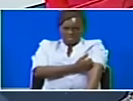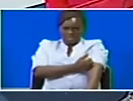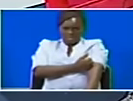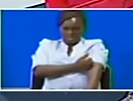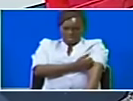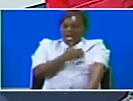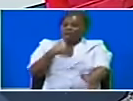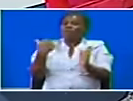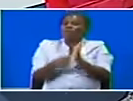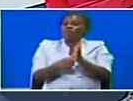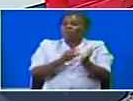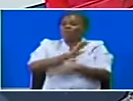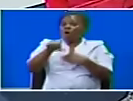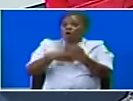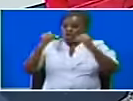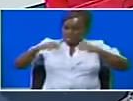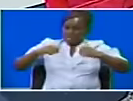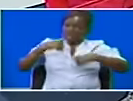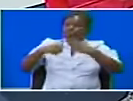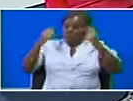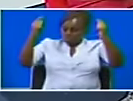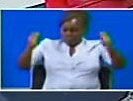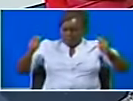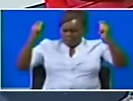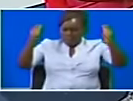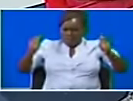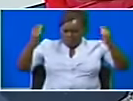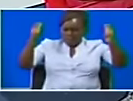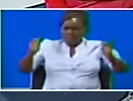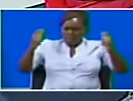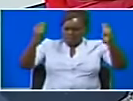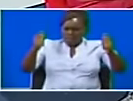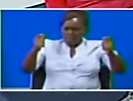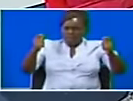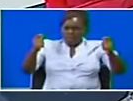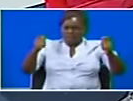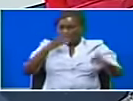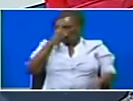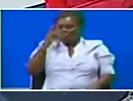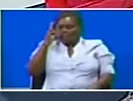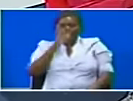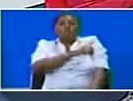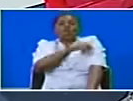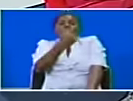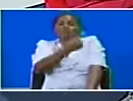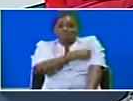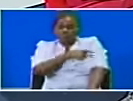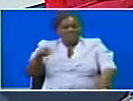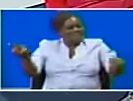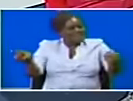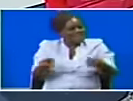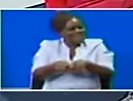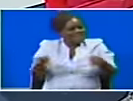alikuwa amepata shida, na wote wakakubaliana lazima waende na kampeni, wakaendeleza kampeni zao hata mheshimiwa Kibaki akiwa hospitali. Hata kwa hivyo hivyo